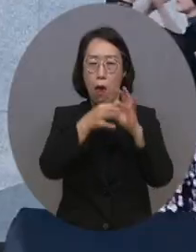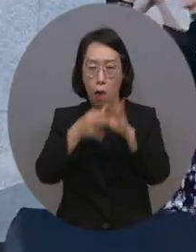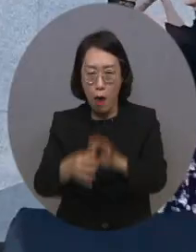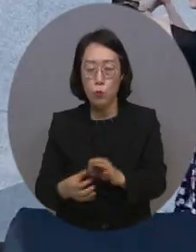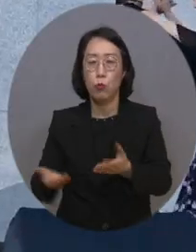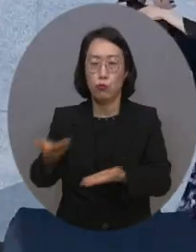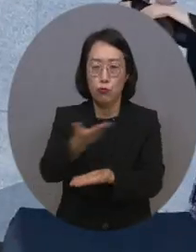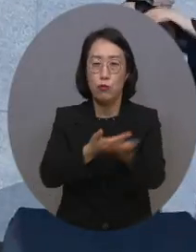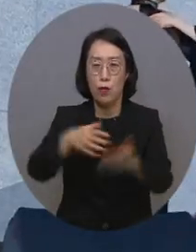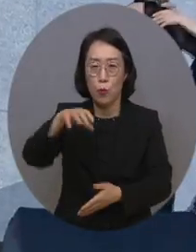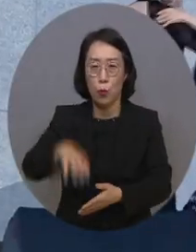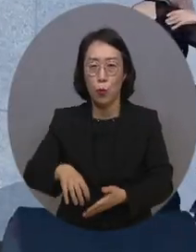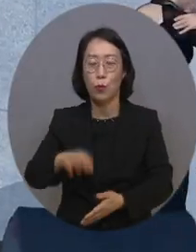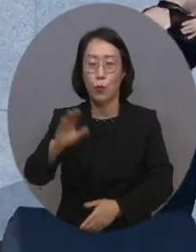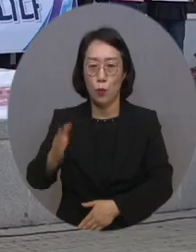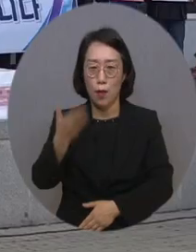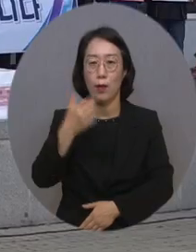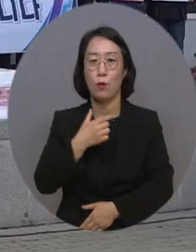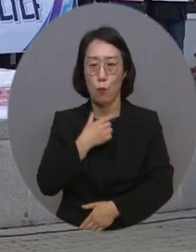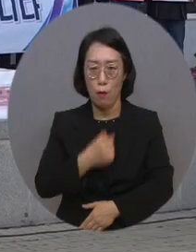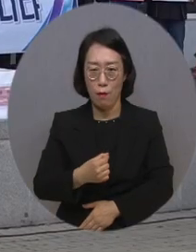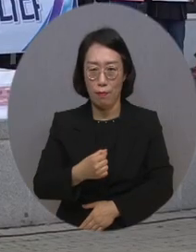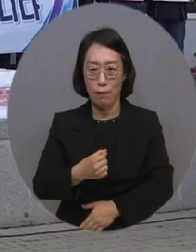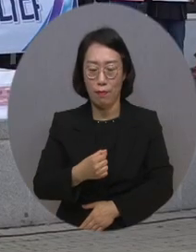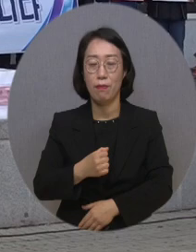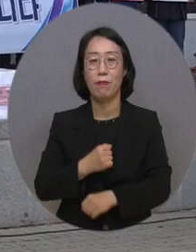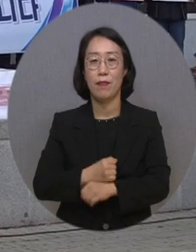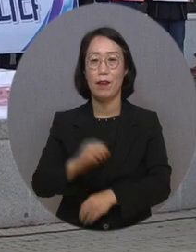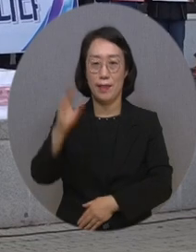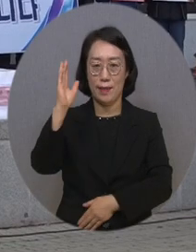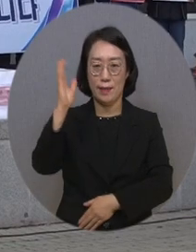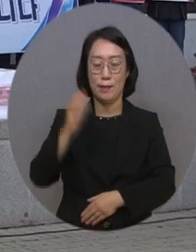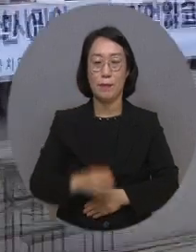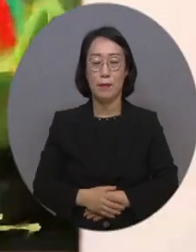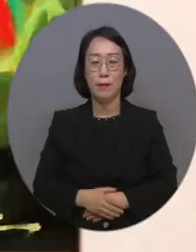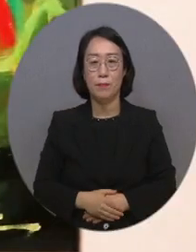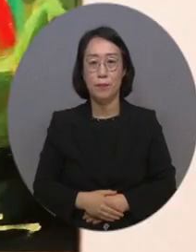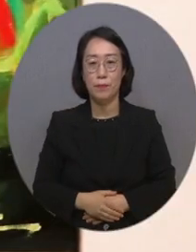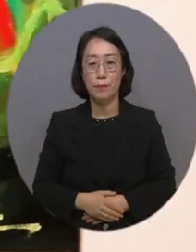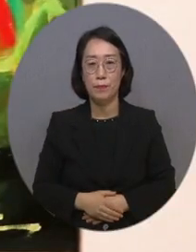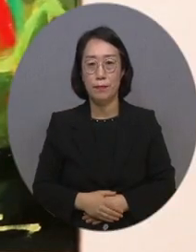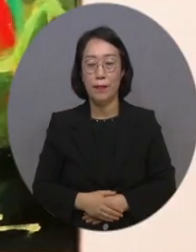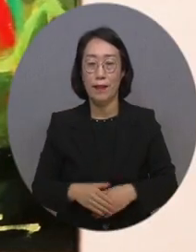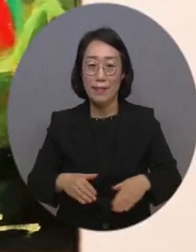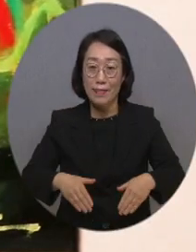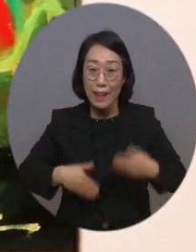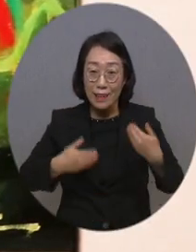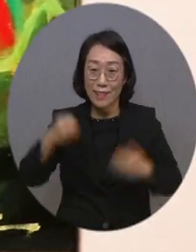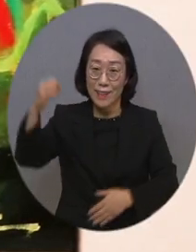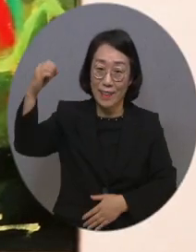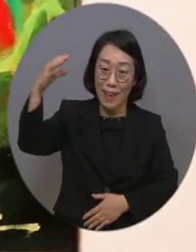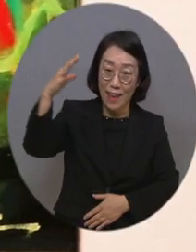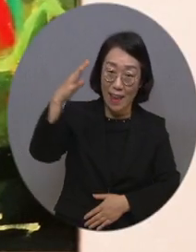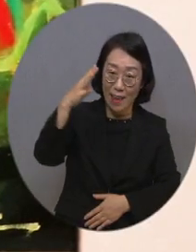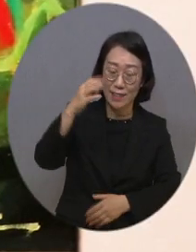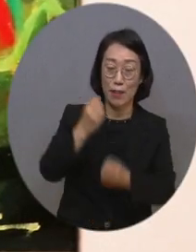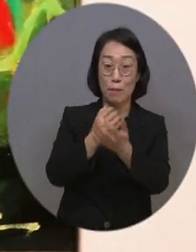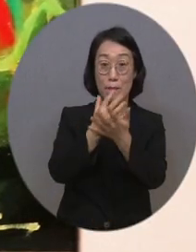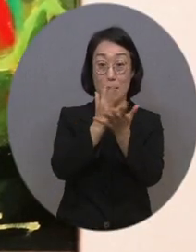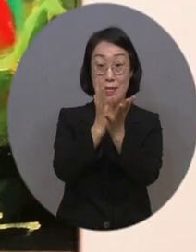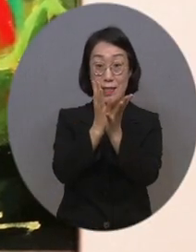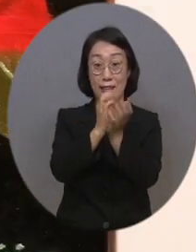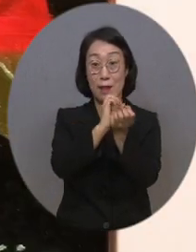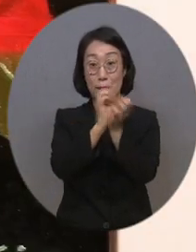축제의 장이 되길 바란다고 말했습니다. 복지TV 뉴스 현예나입니다. 따스한 햇살을 받으며 환하게